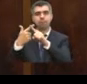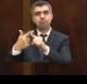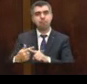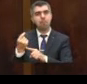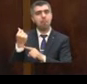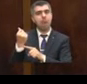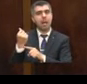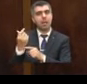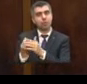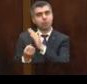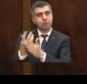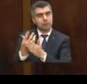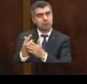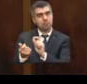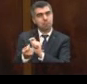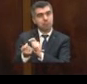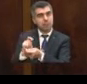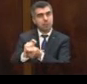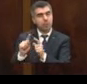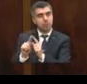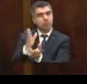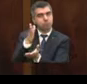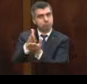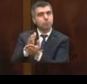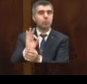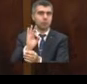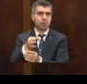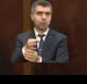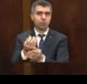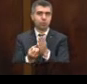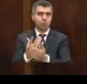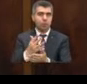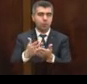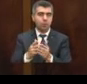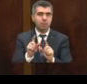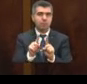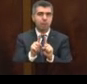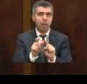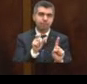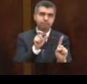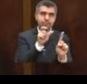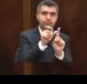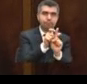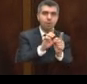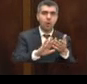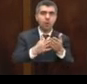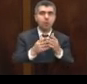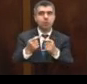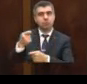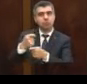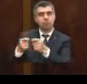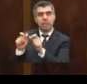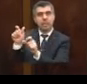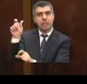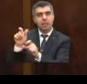استند عليها تعكس حجية وصدقية المبادرات الحكومية لإنقاذ الاقتصاد الوطني وحماية القدرة الشرائية